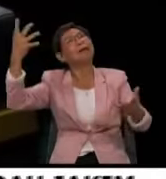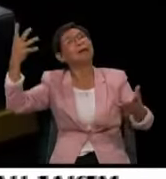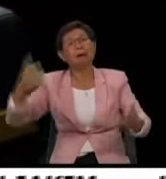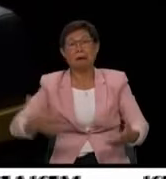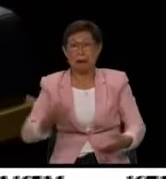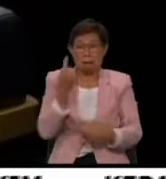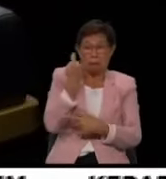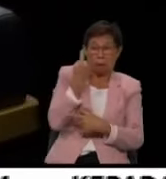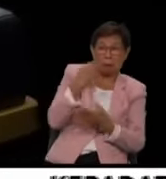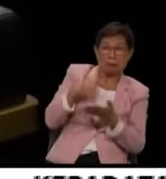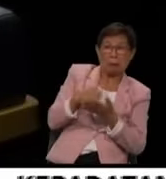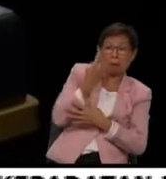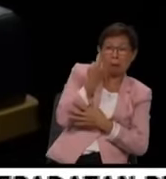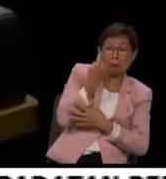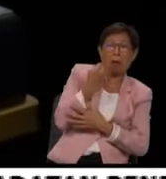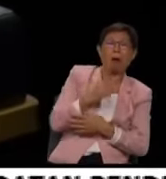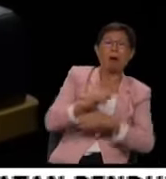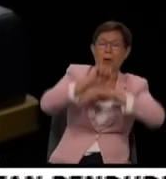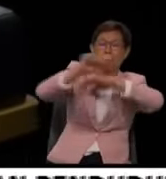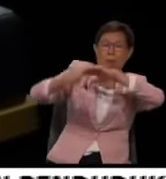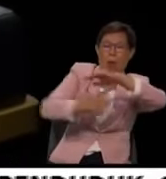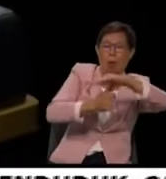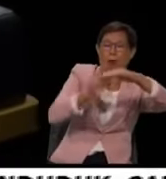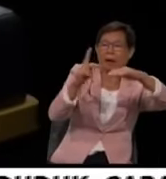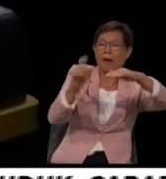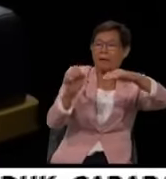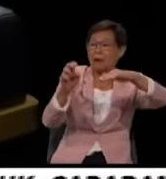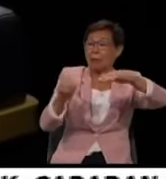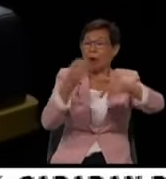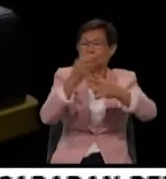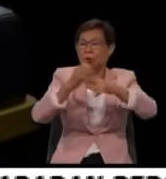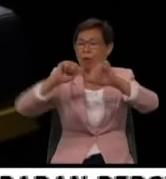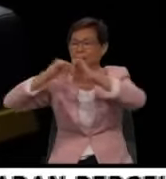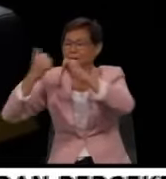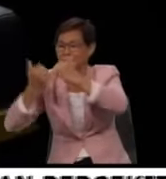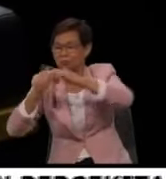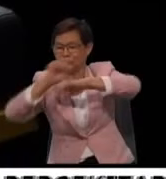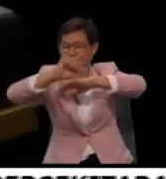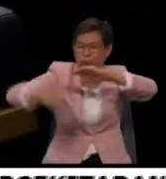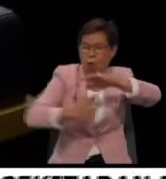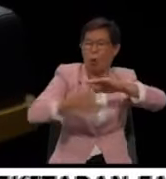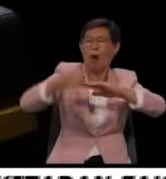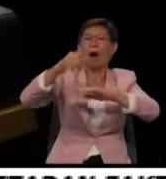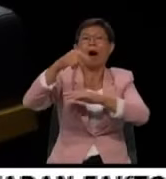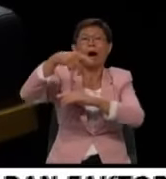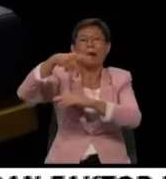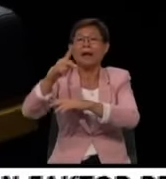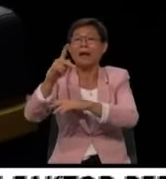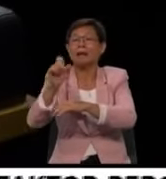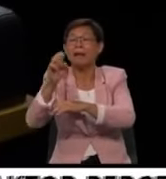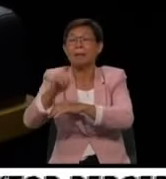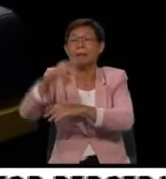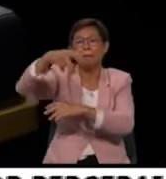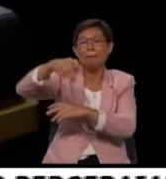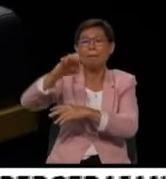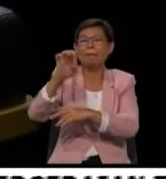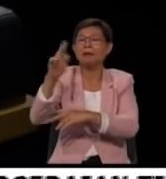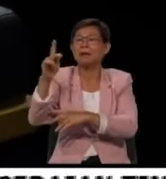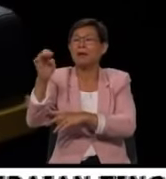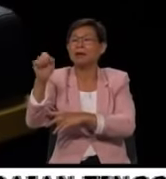baru-baru ni er di bawah Kementerian Semia ataupun di bawah ageninya er PERKESO segala pusat